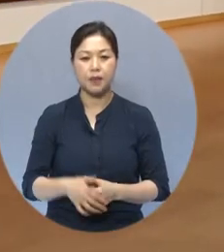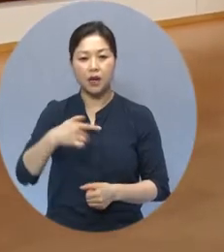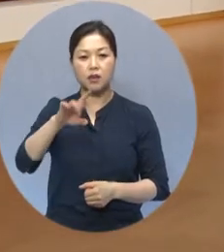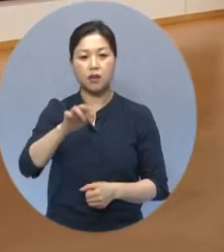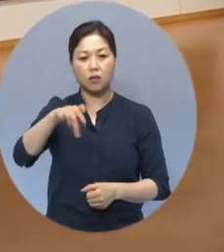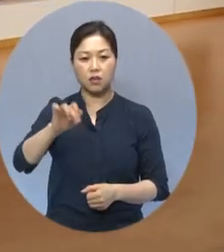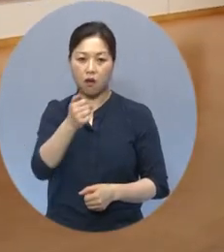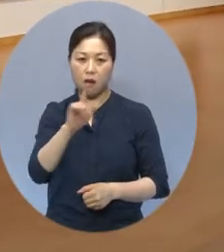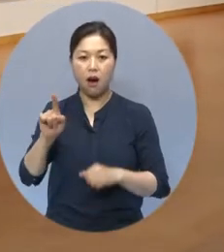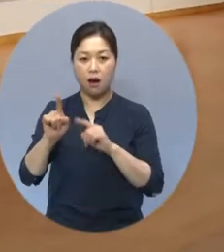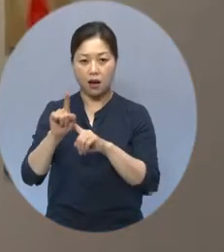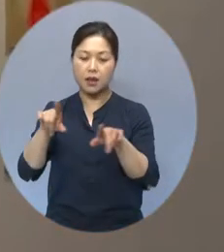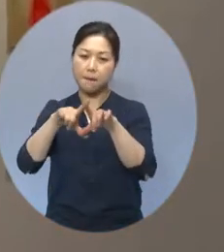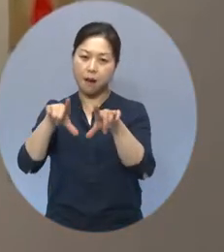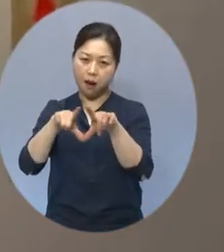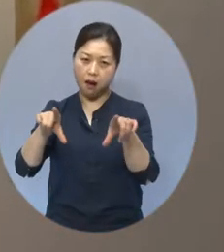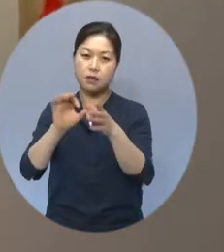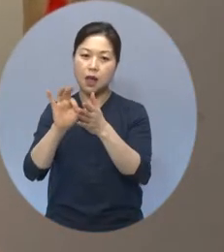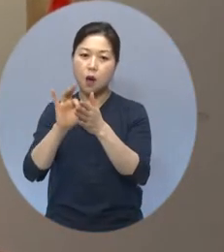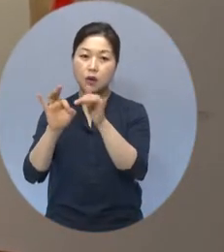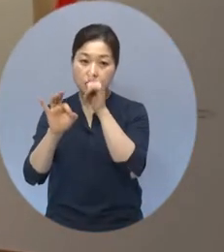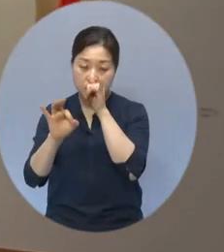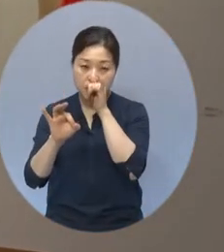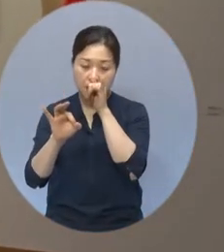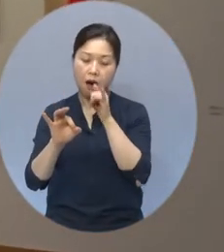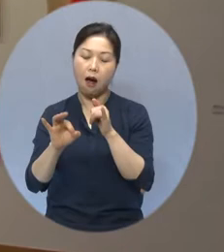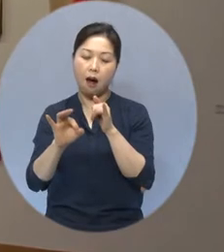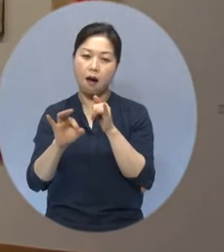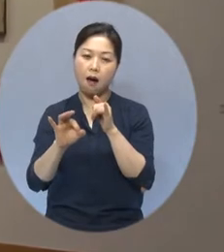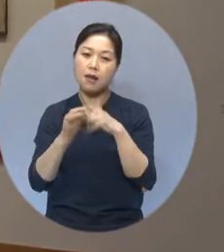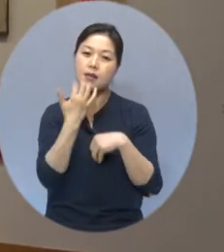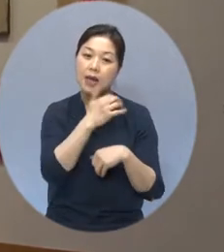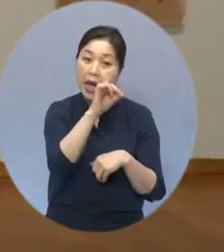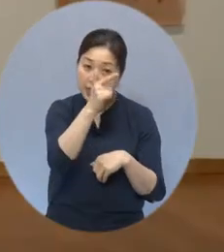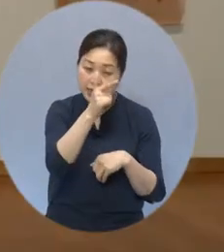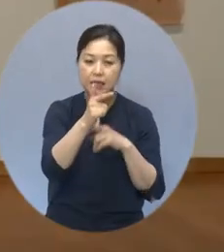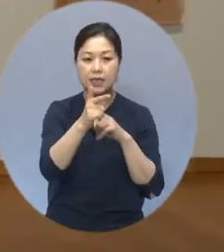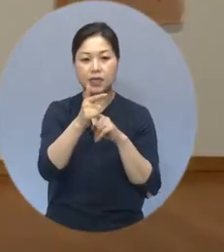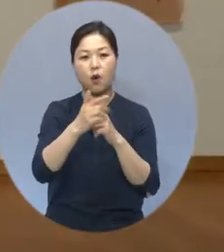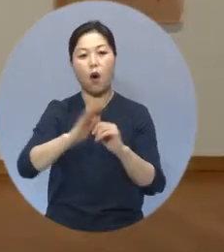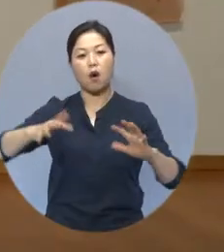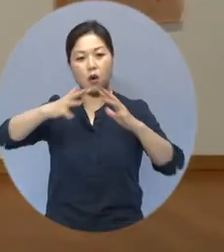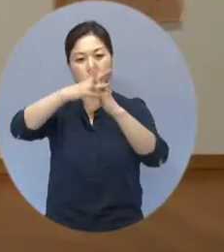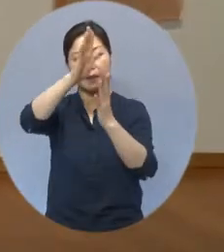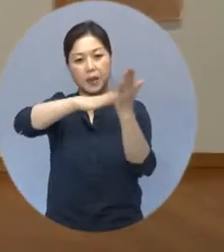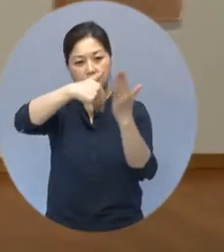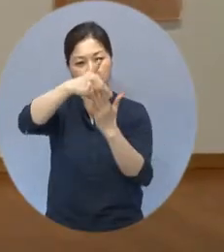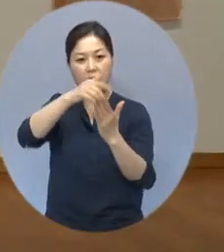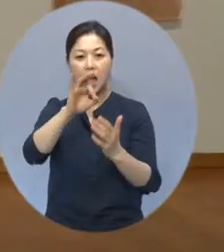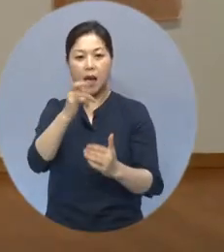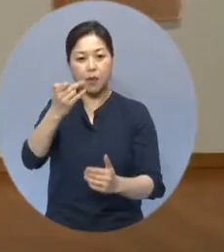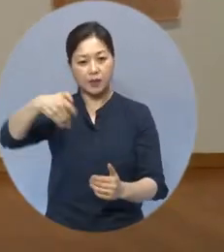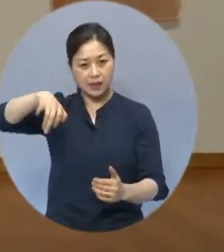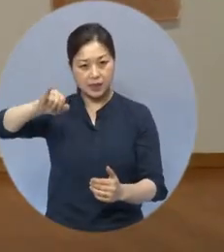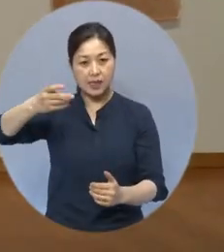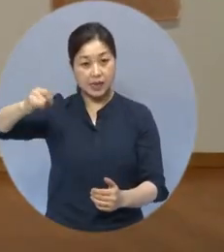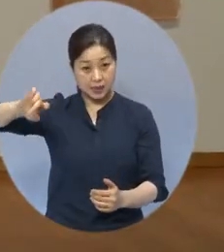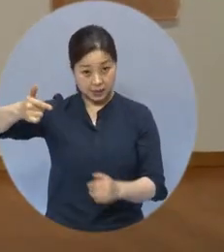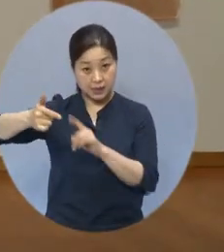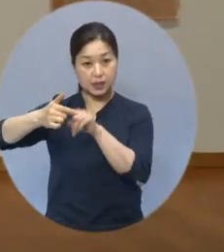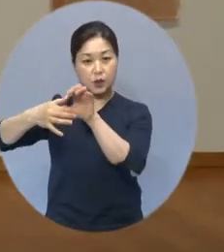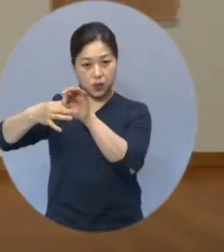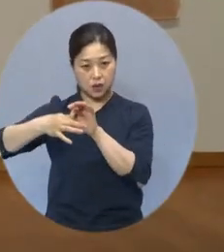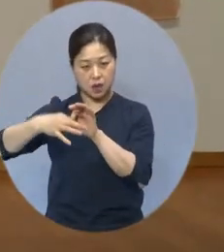정정하 작가는 일반적으로 사용되는 물감의 색이 아닌 건축용 페인트와 에폭시 레진을 이용해